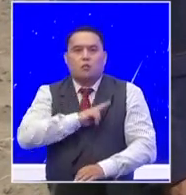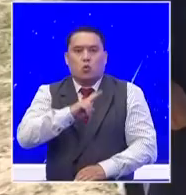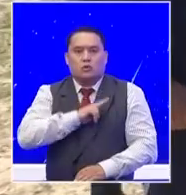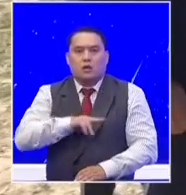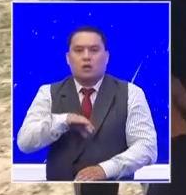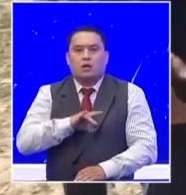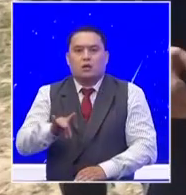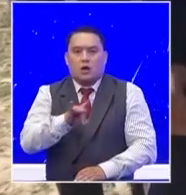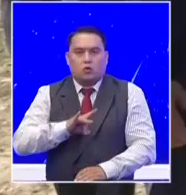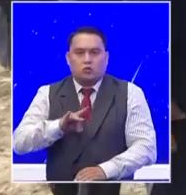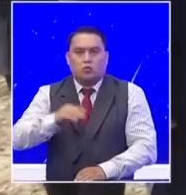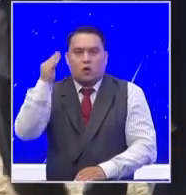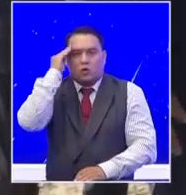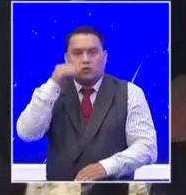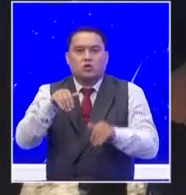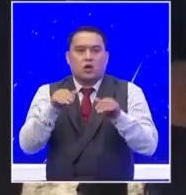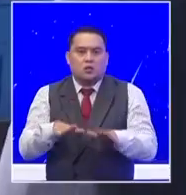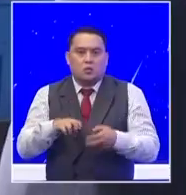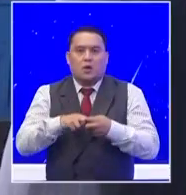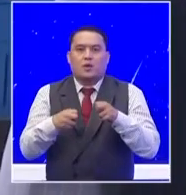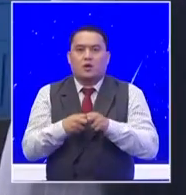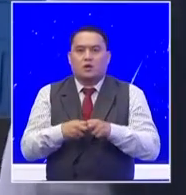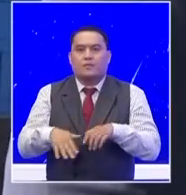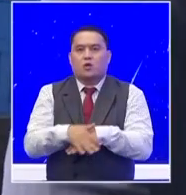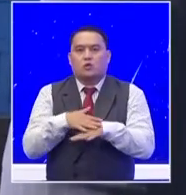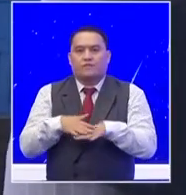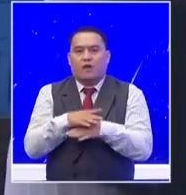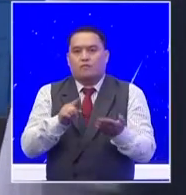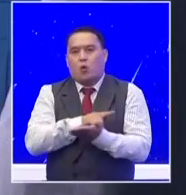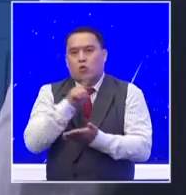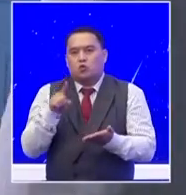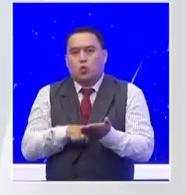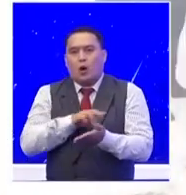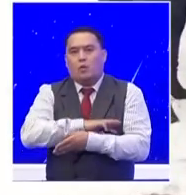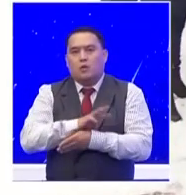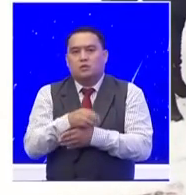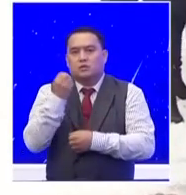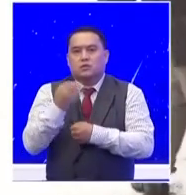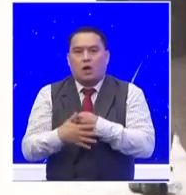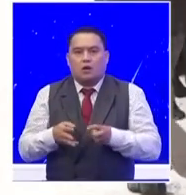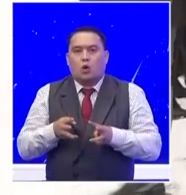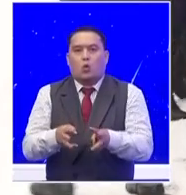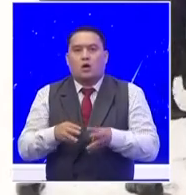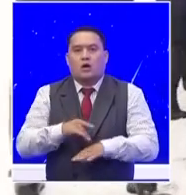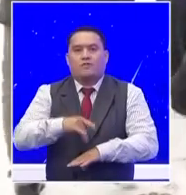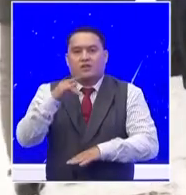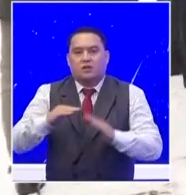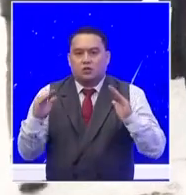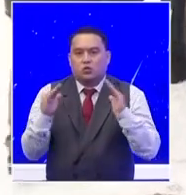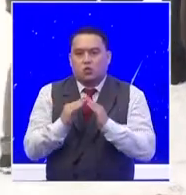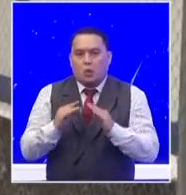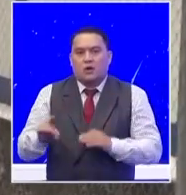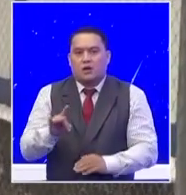акимом Талгарского района способствовал решению наболевшего для населения вопроса по обеспечению центральным отоплением многоквартирных домов